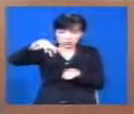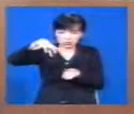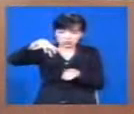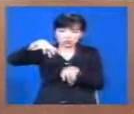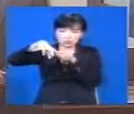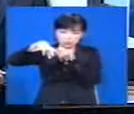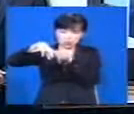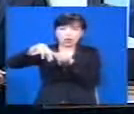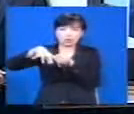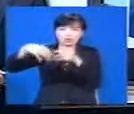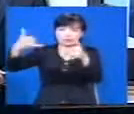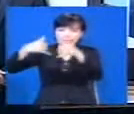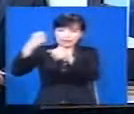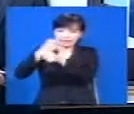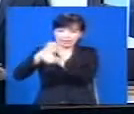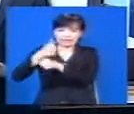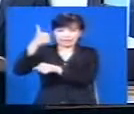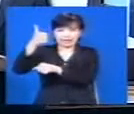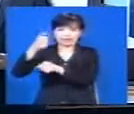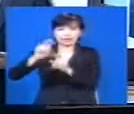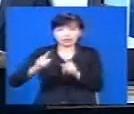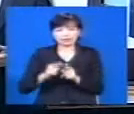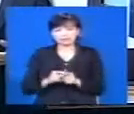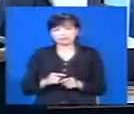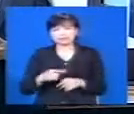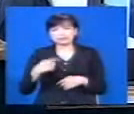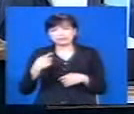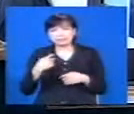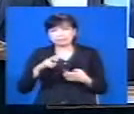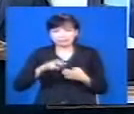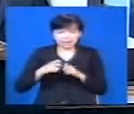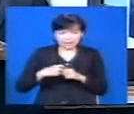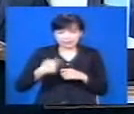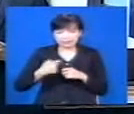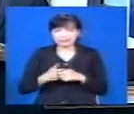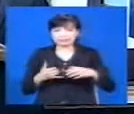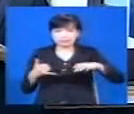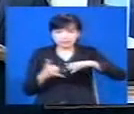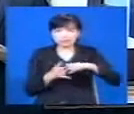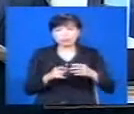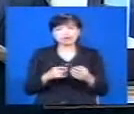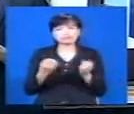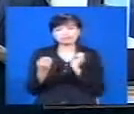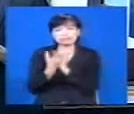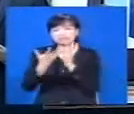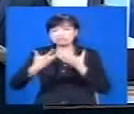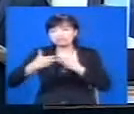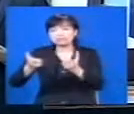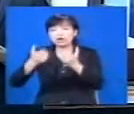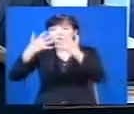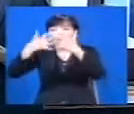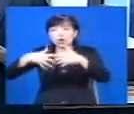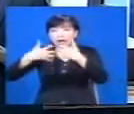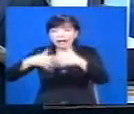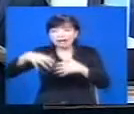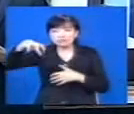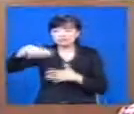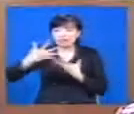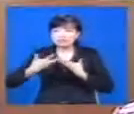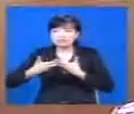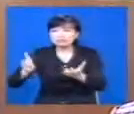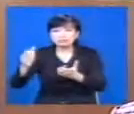นงานมาปฏิบัติงานลำบากเขาก็อาจจะมีการให้พนักงานในหยุดการมาปฏิบัติงานเท่านั้นเองแต่ว่าไม่ได้มีความเสียหายใดๆเกิดขึ้นกับโรงงานเลยเพ